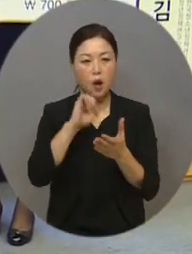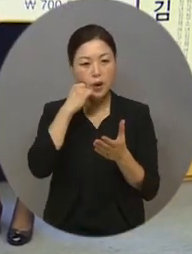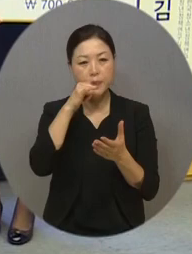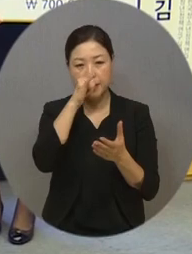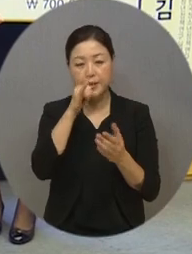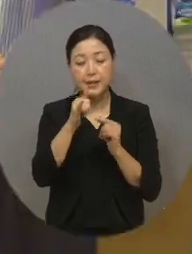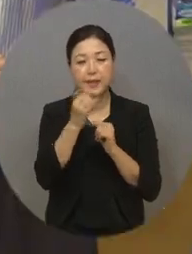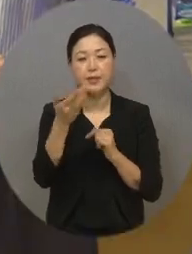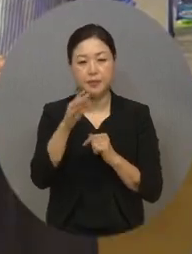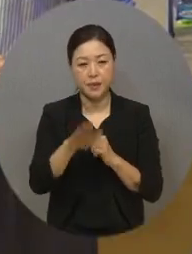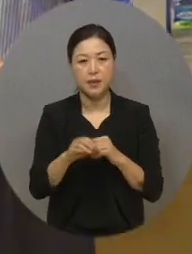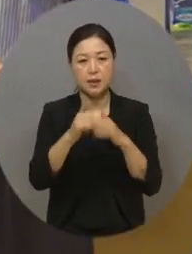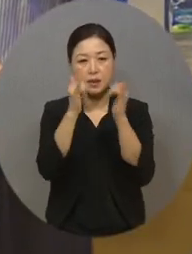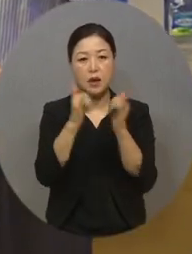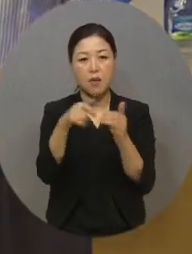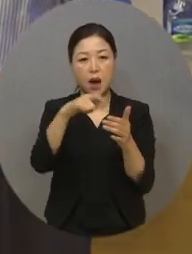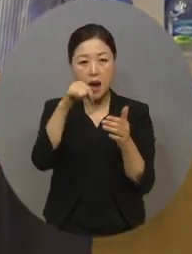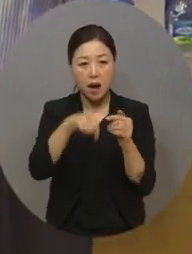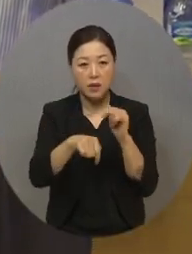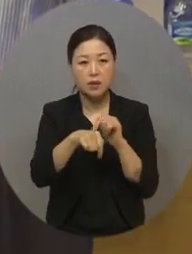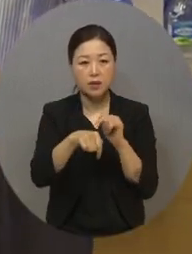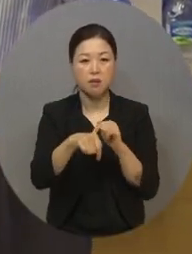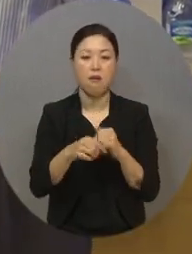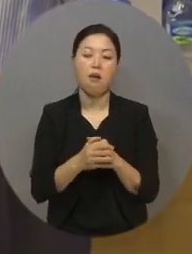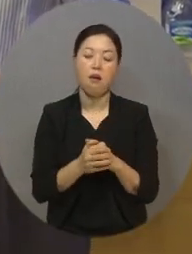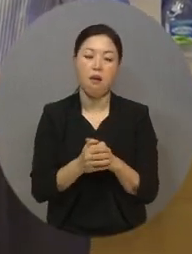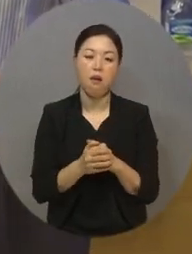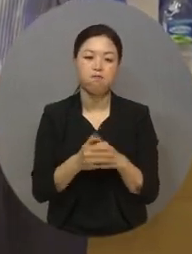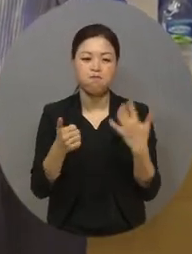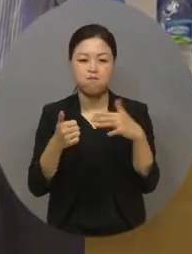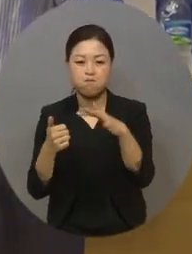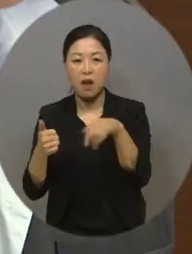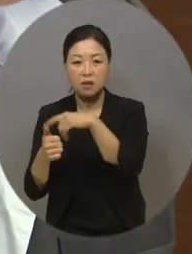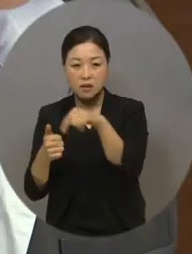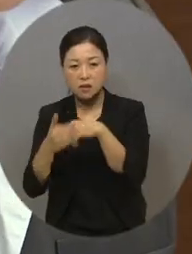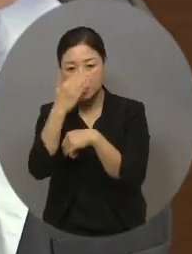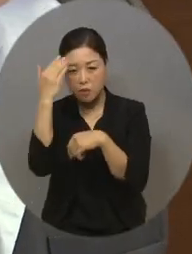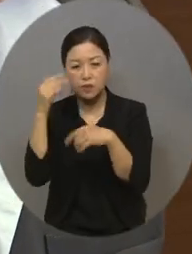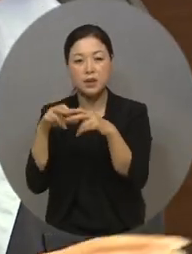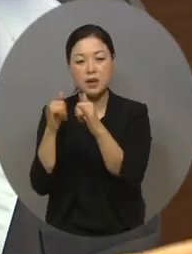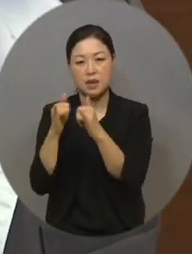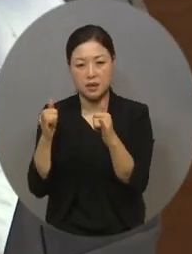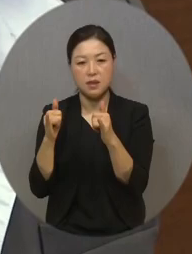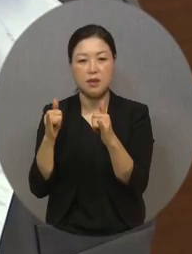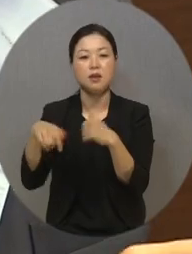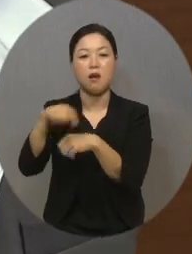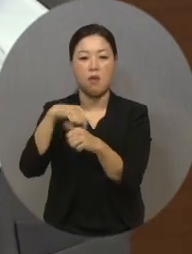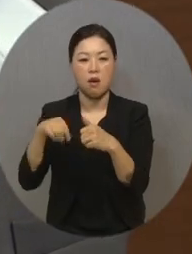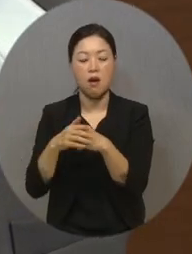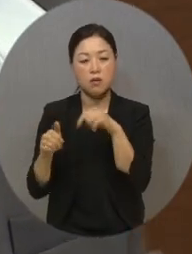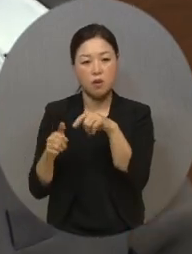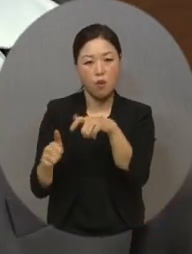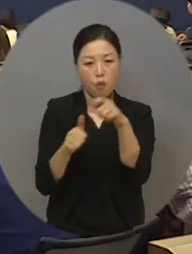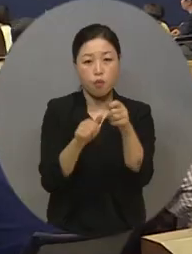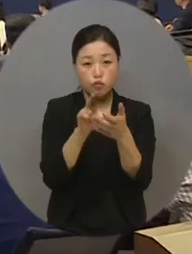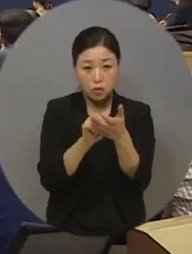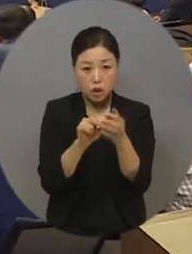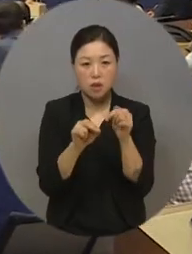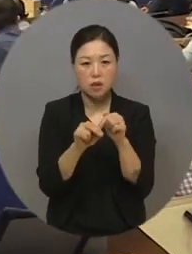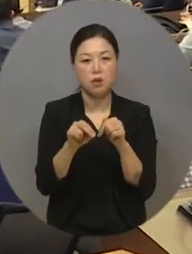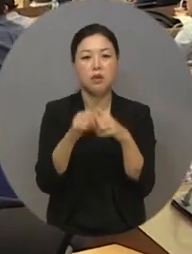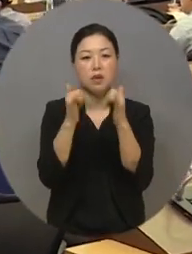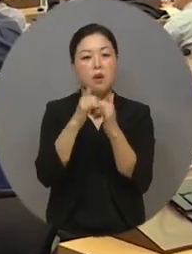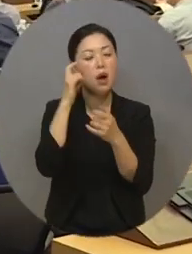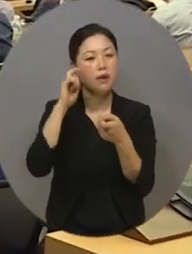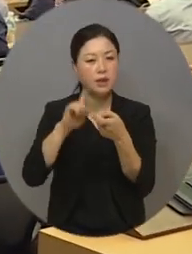겪고 있지만 여전히 사회에서 소외돼 있는 청년 장애인의 현실 이들의 고용 문제에 대한 우리 사회 관심이